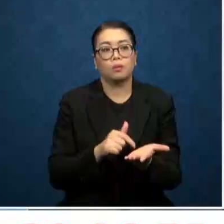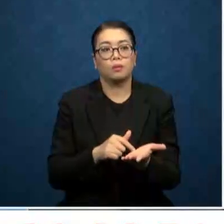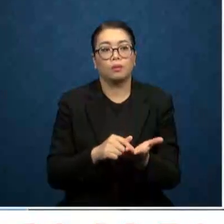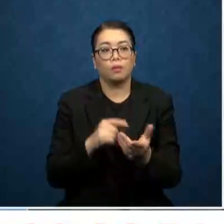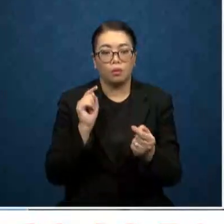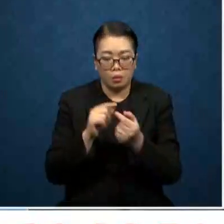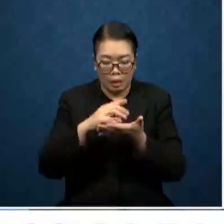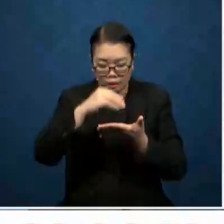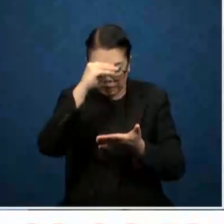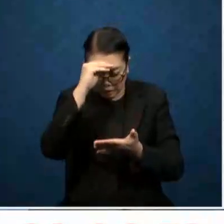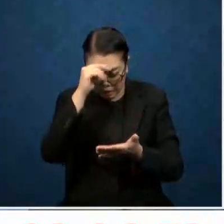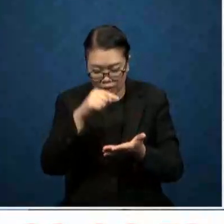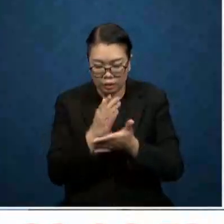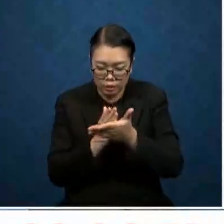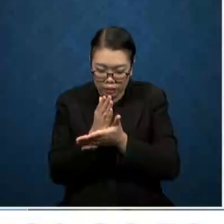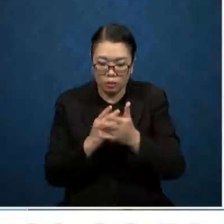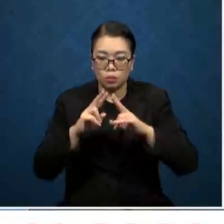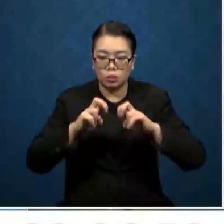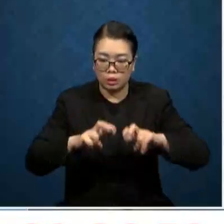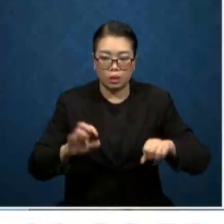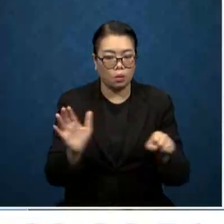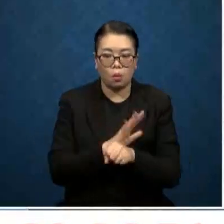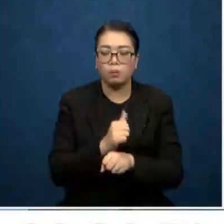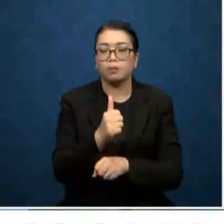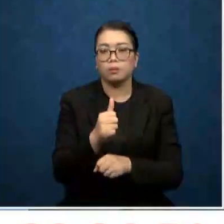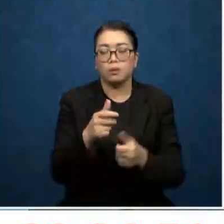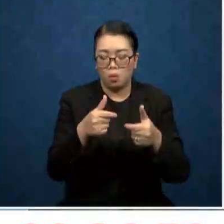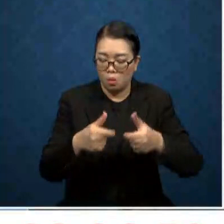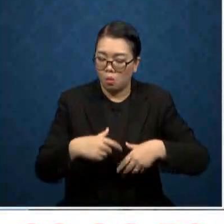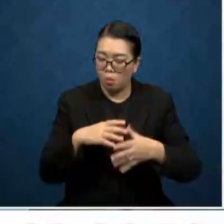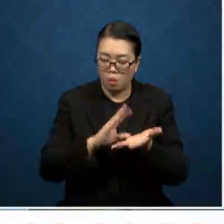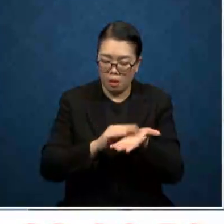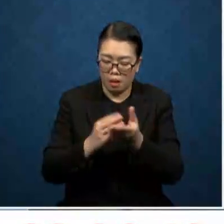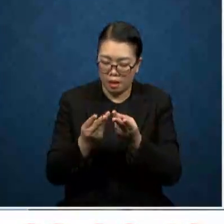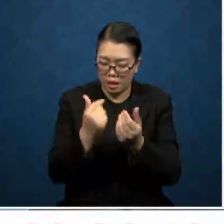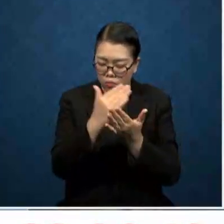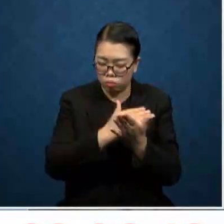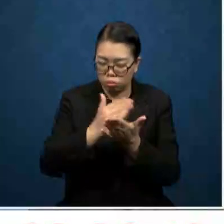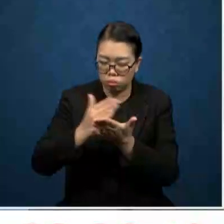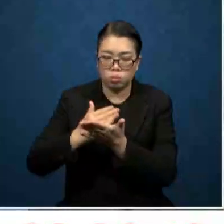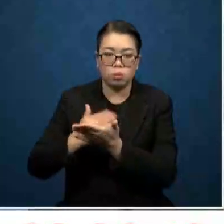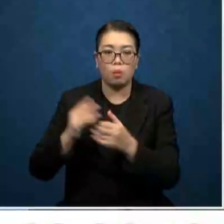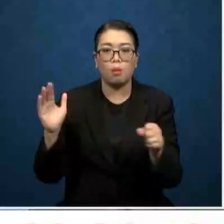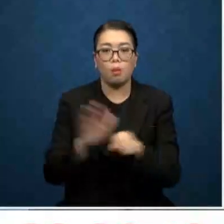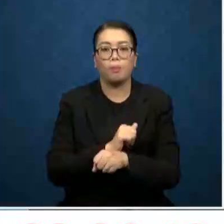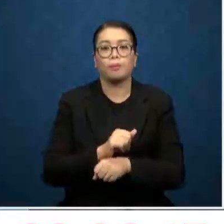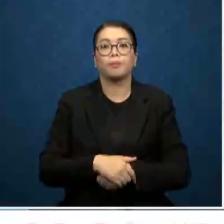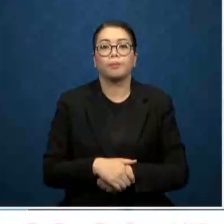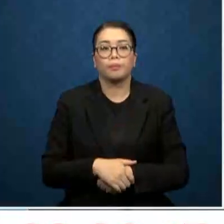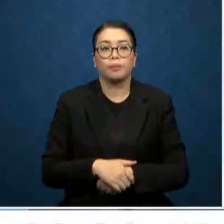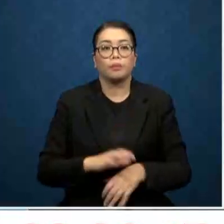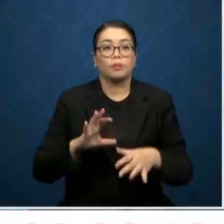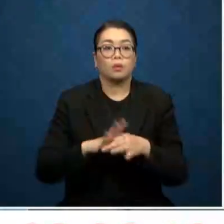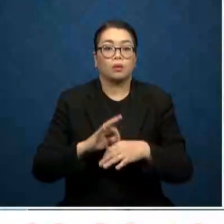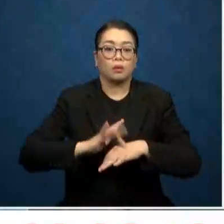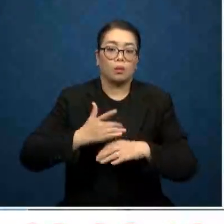ศึกษาแบบกึ่งวิจัยได้อย่างสมบูรณ์ยอดเยี่ยมเคยศึกษาและเห็นรายงานที่เกี่ยวข้องกับสิ่งแวดล้อม